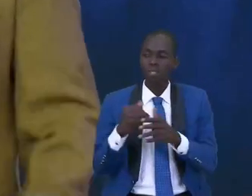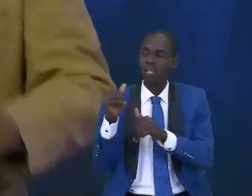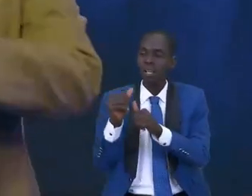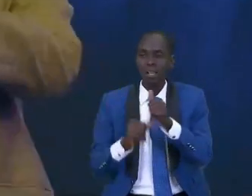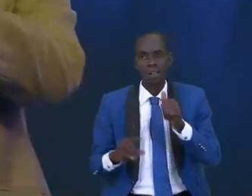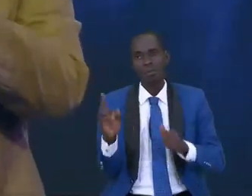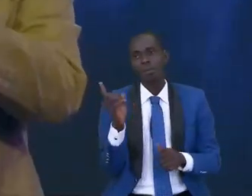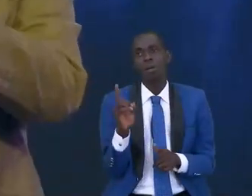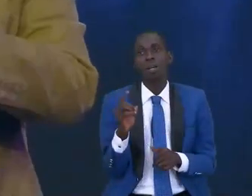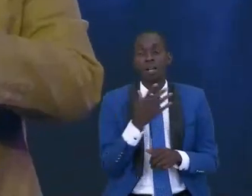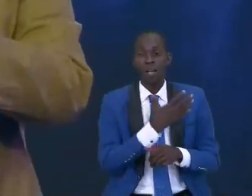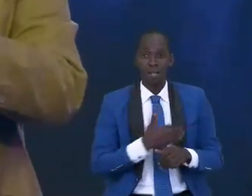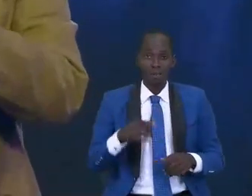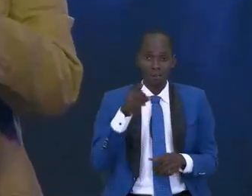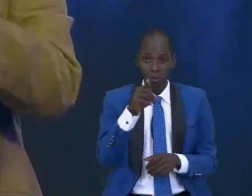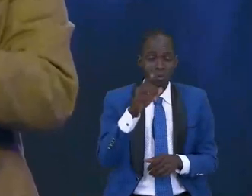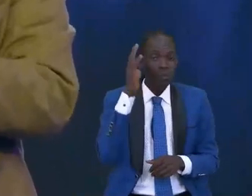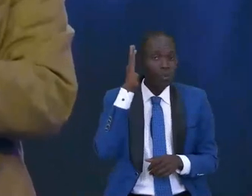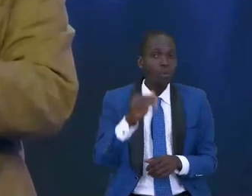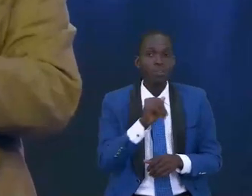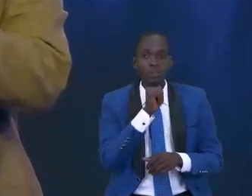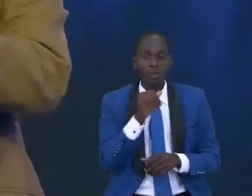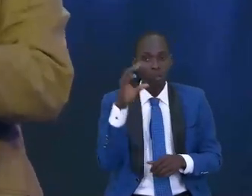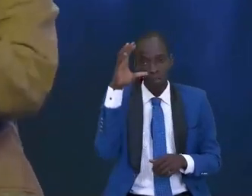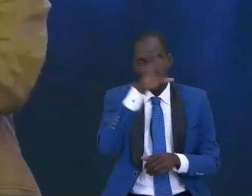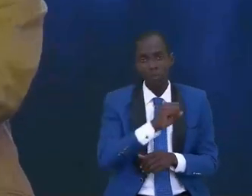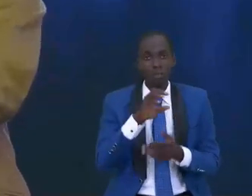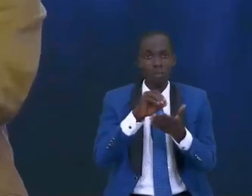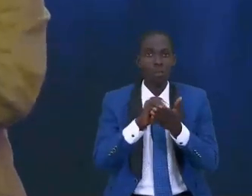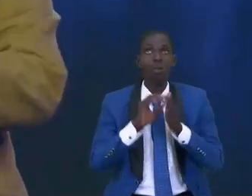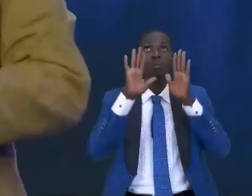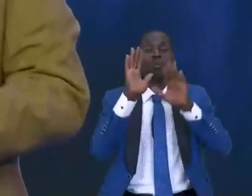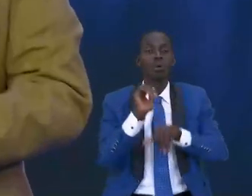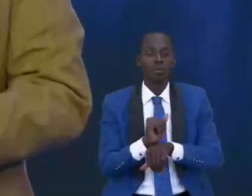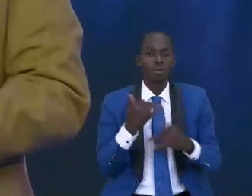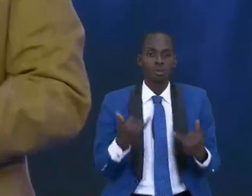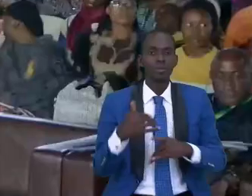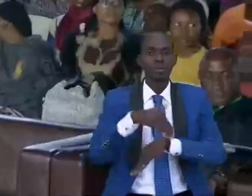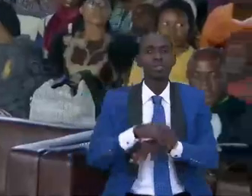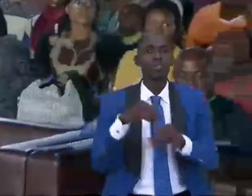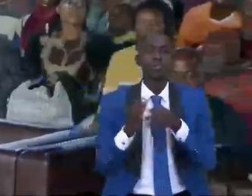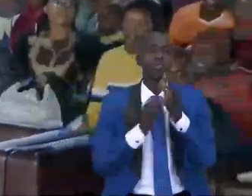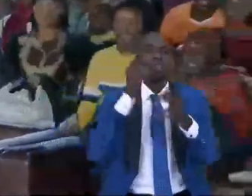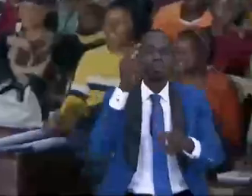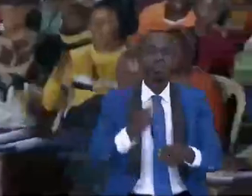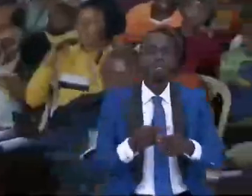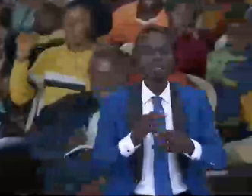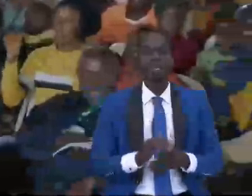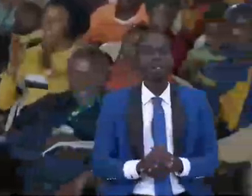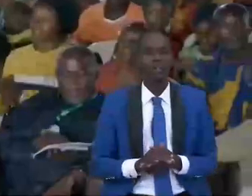partout. Et vous n'allez pas rater votre miracle de ce soir au nom de